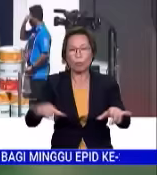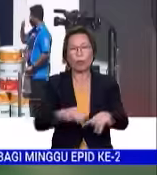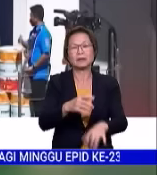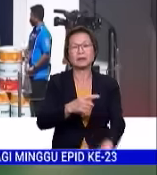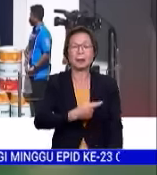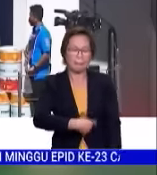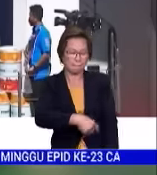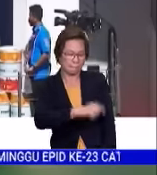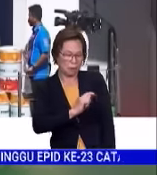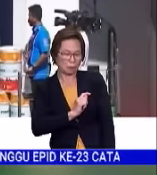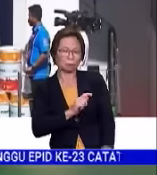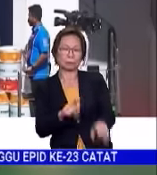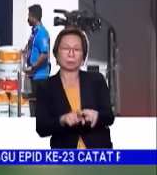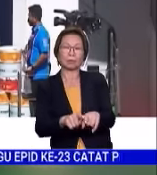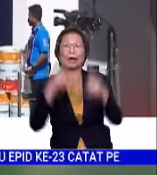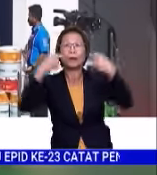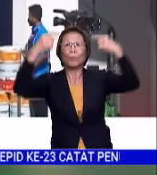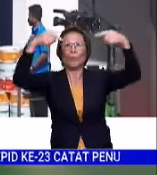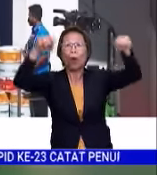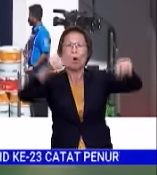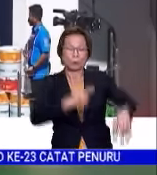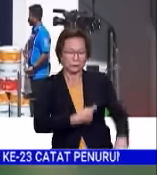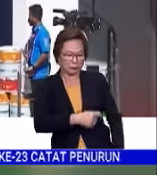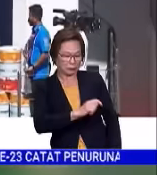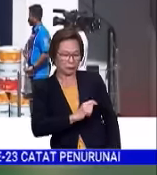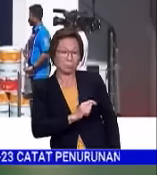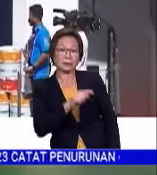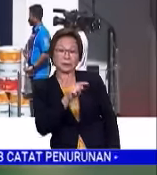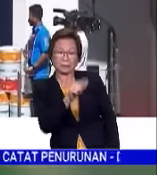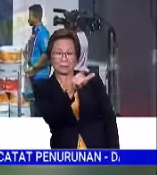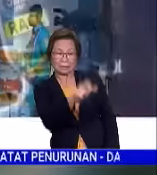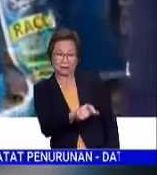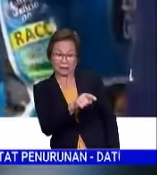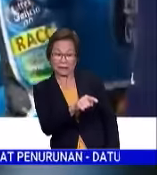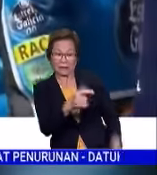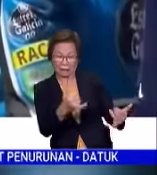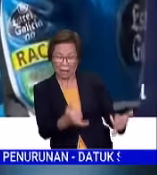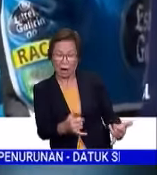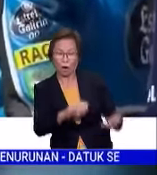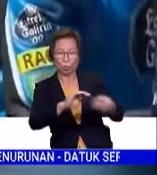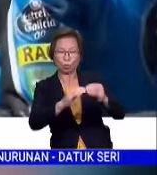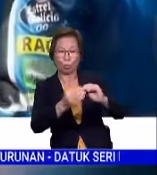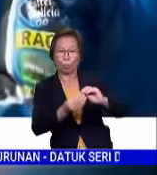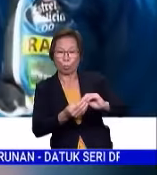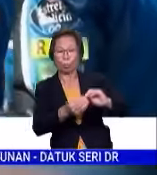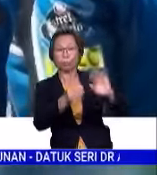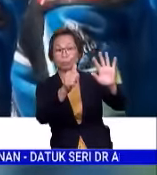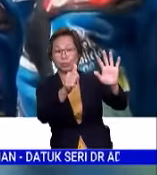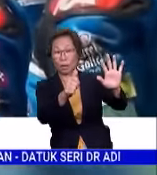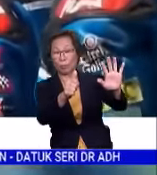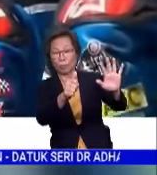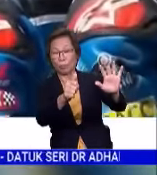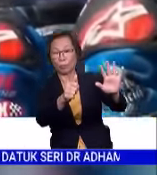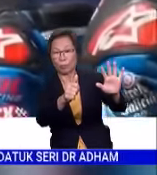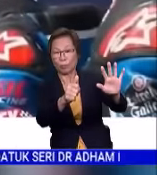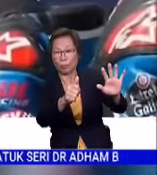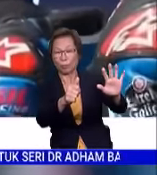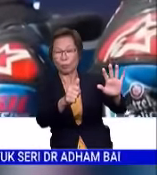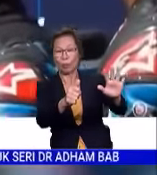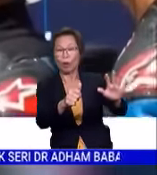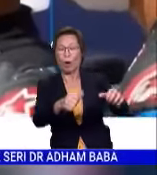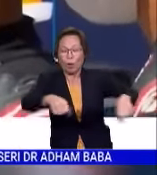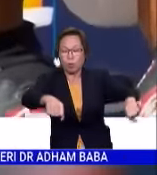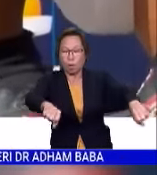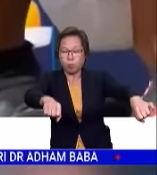Barcelona. Selepas kejayaan di Spanyol, Syarifuddin yang kini berada di tangga ke-6 dalam kedudukan keseluruhan